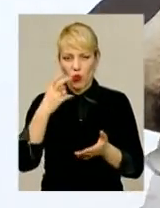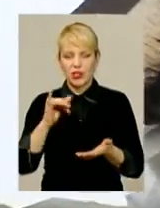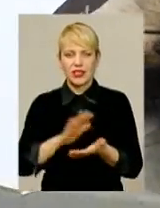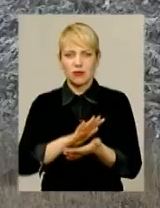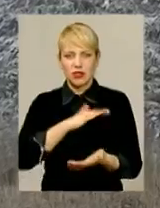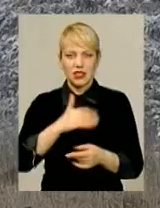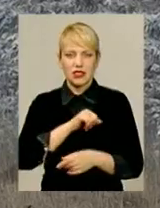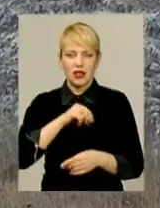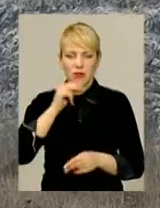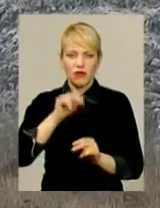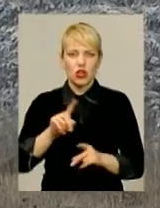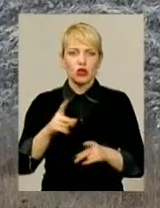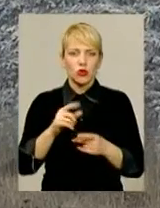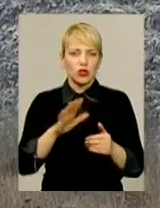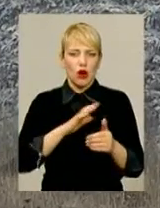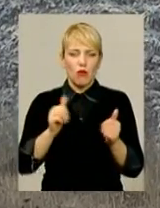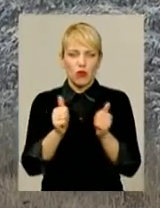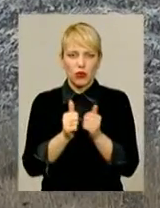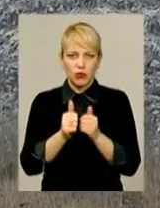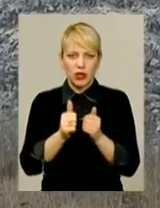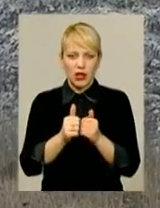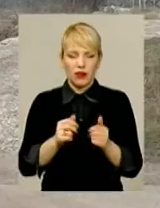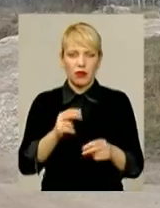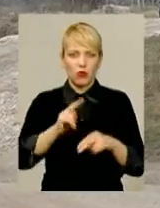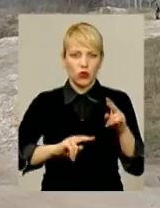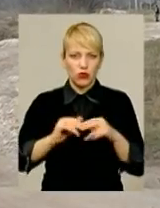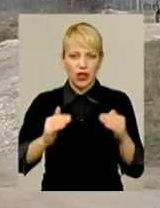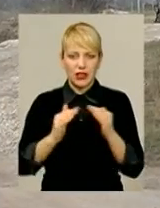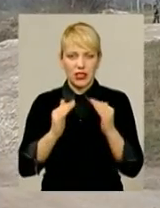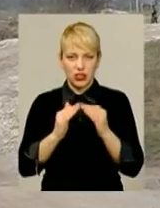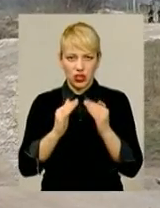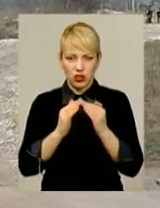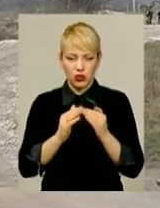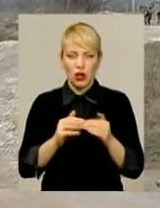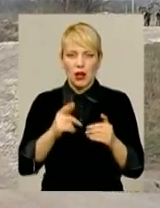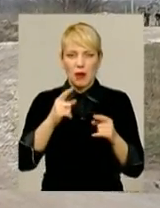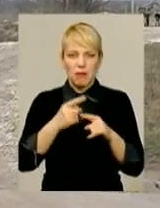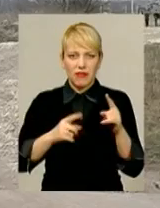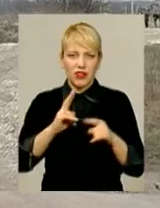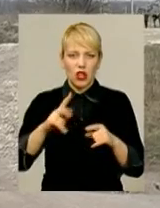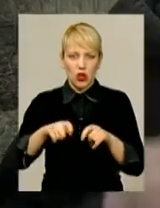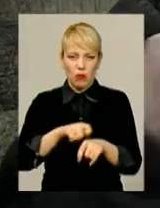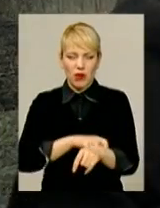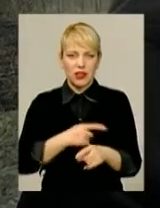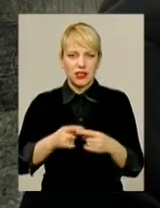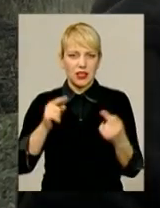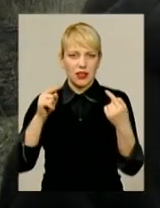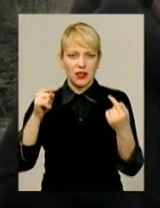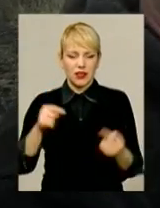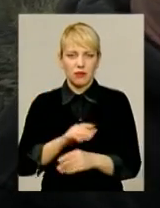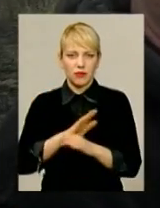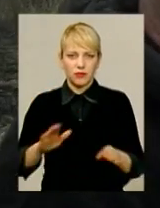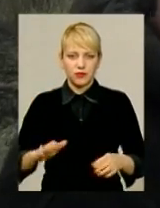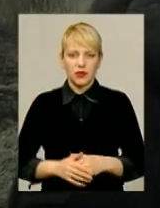винні. Позаяк будувати житло ближче, аніж за пів кілометрів від сміттєзвалища, суперечить санітарним нормам. Ми согласні з